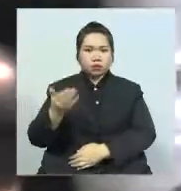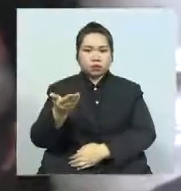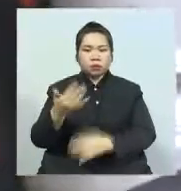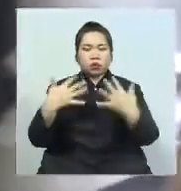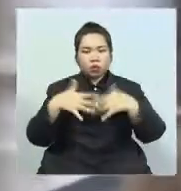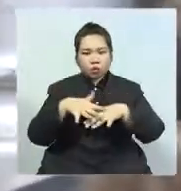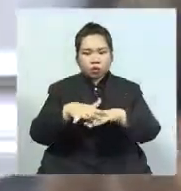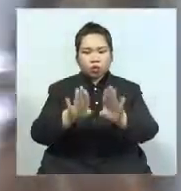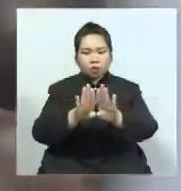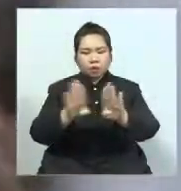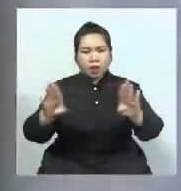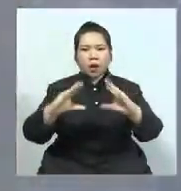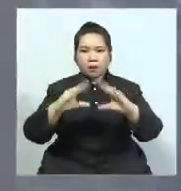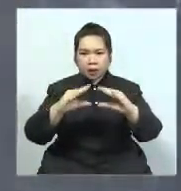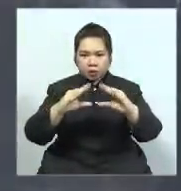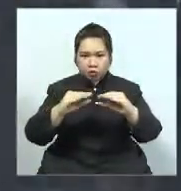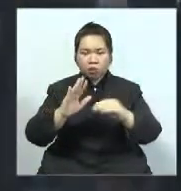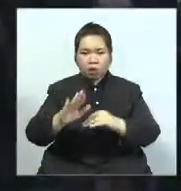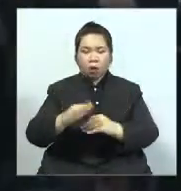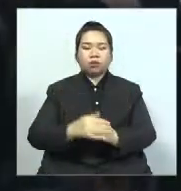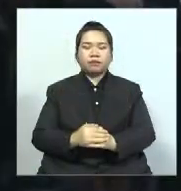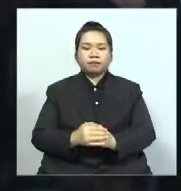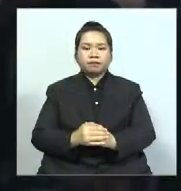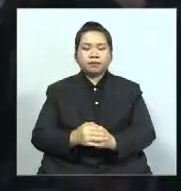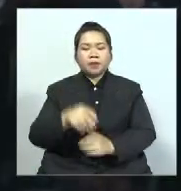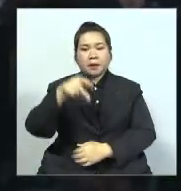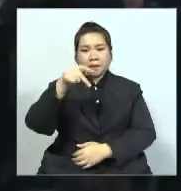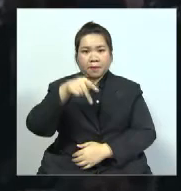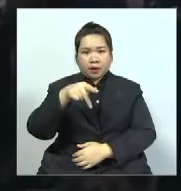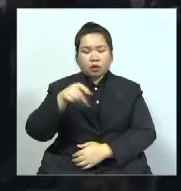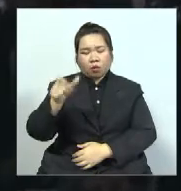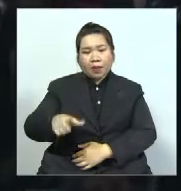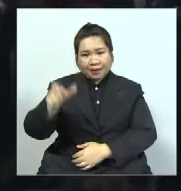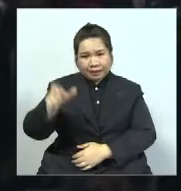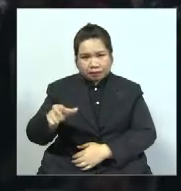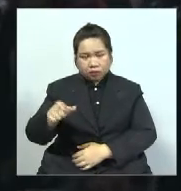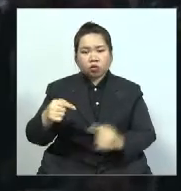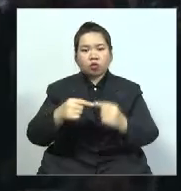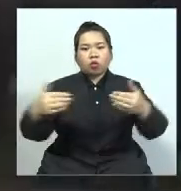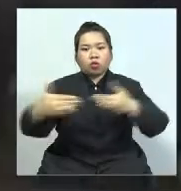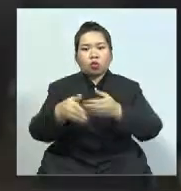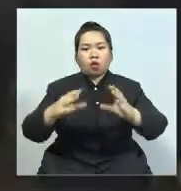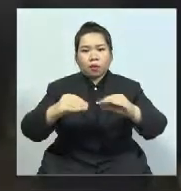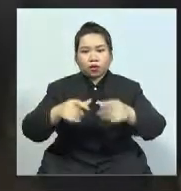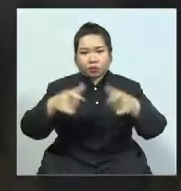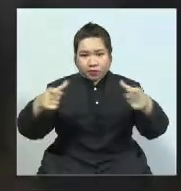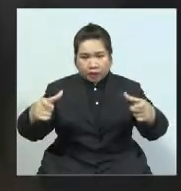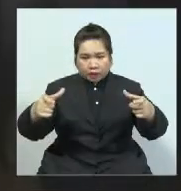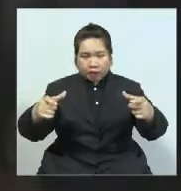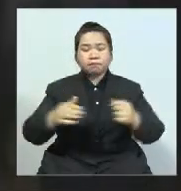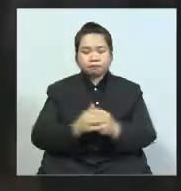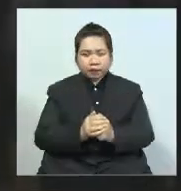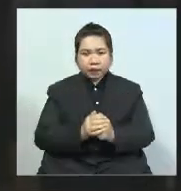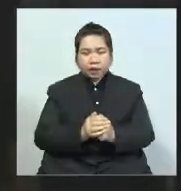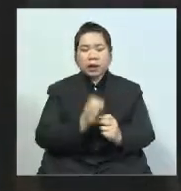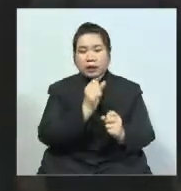าร่วมพิธีเปิดประชุมสันติภาพปารีสหรือปารีสพีซฟอรัมณห้องประชุมใหญ่ลาวิลเลจหลังพิธีวันรำลึกครบรอบเสร็